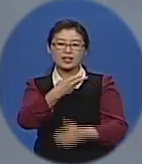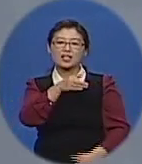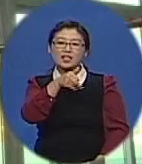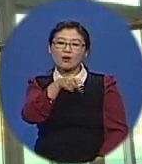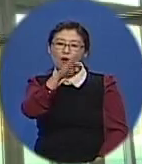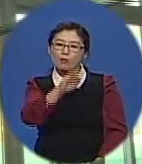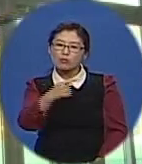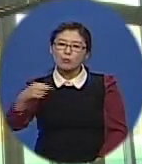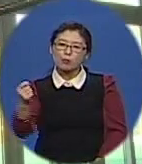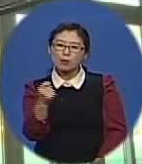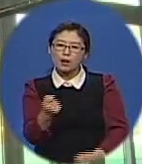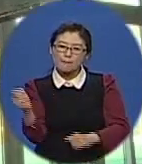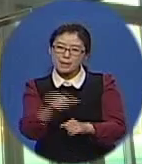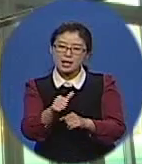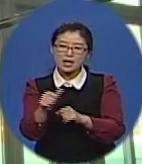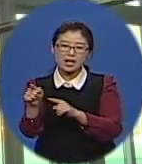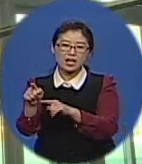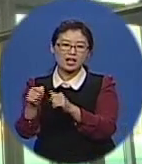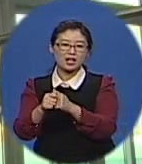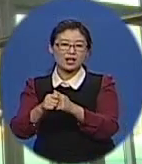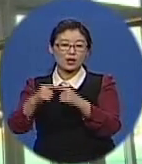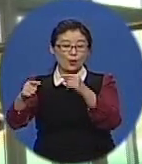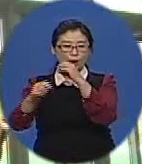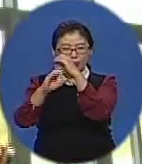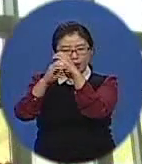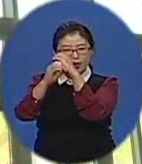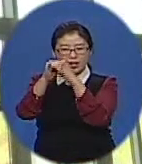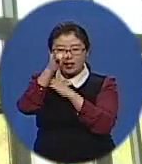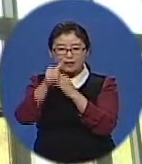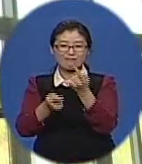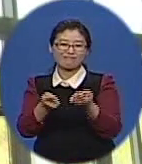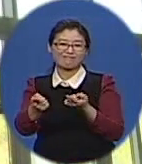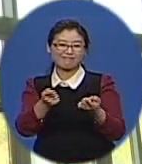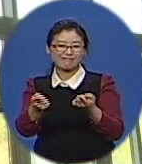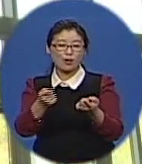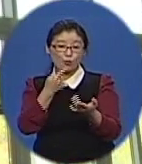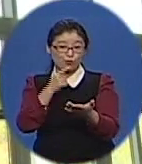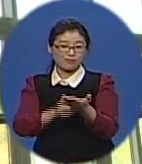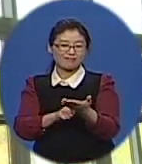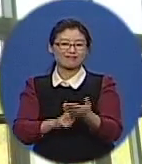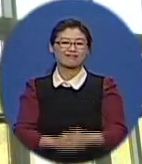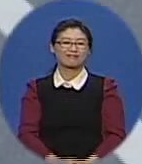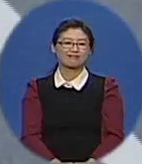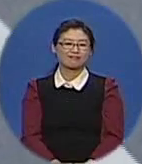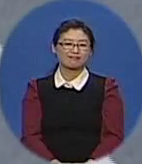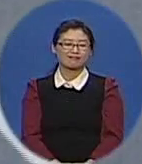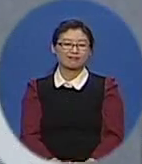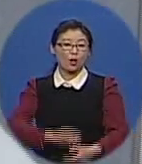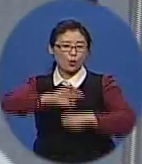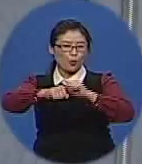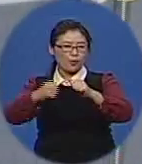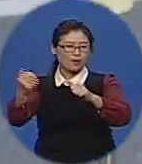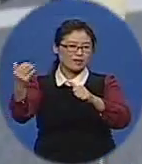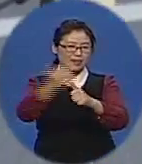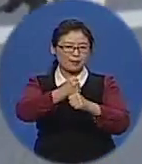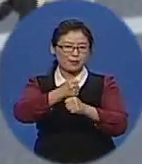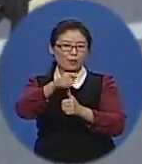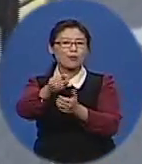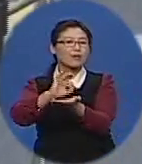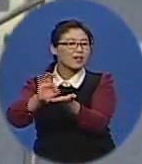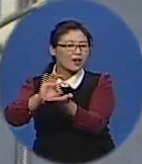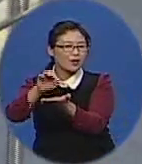빠르고 활 가운데 망원렌즈가 부착되어 있어 조준이 쉽습니다. 수렴용으로 사용되던 컴파운드